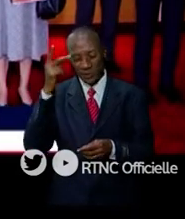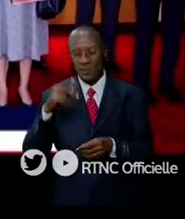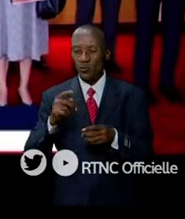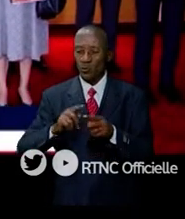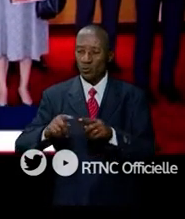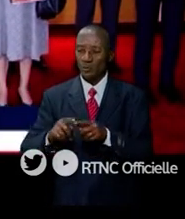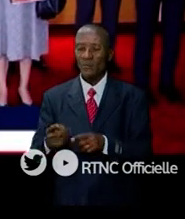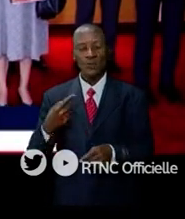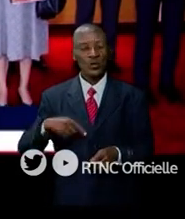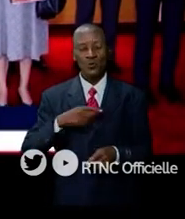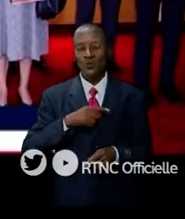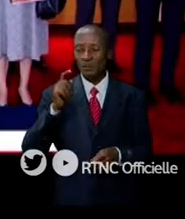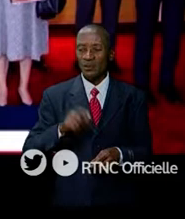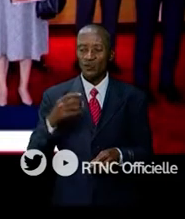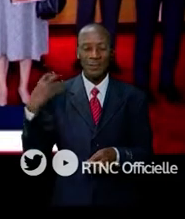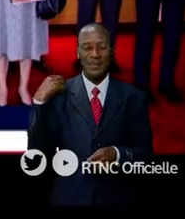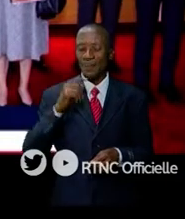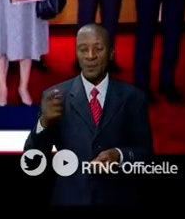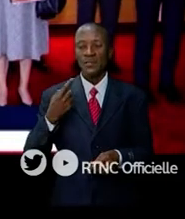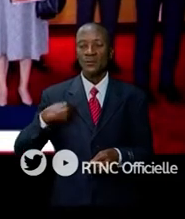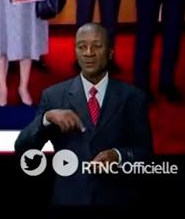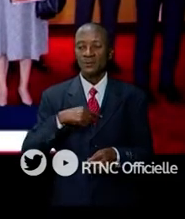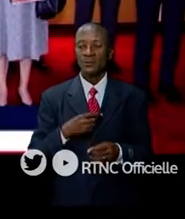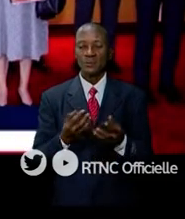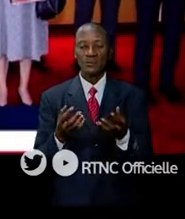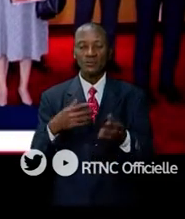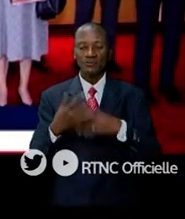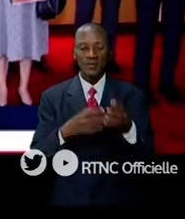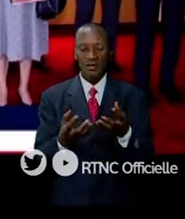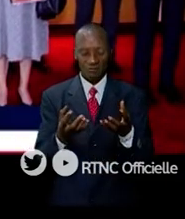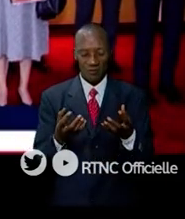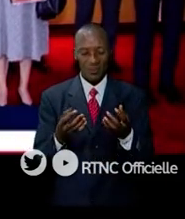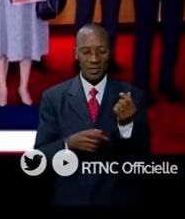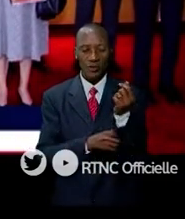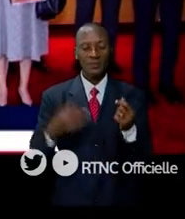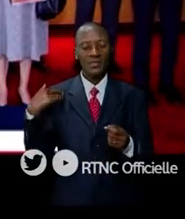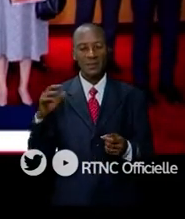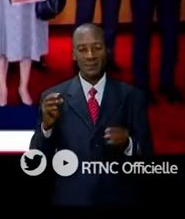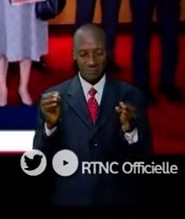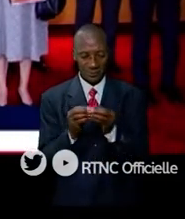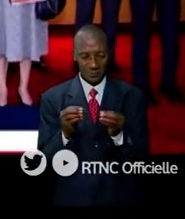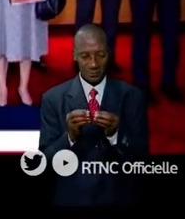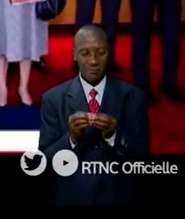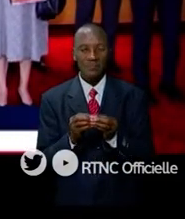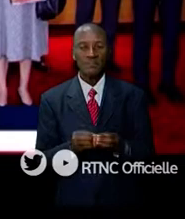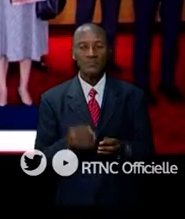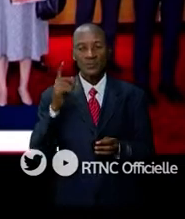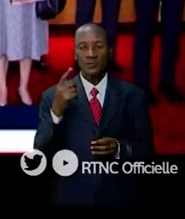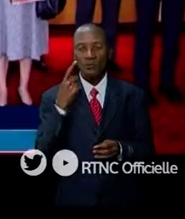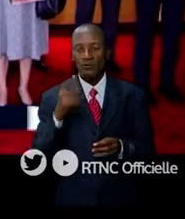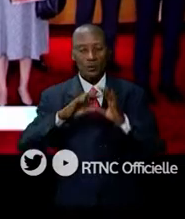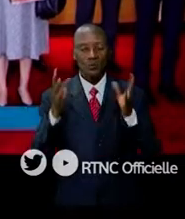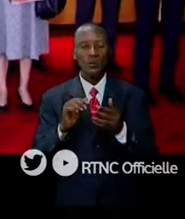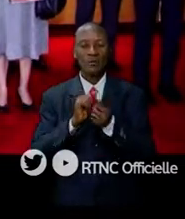un mandat institutionnel quelconque. C'est la volonté des hommes d'État de se réunir pour voir ce qui doit être